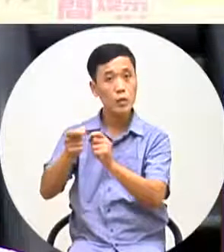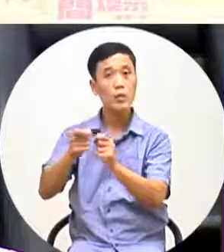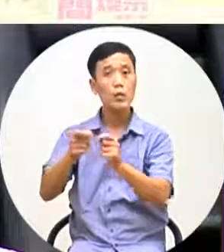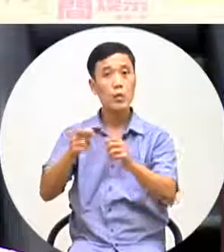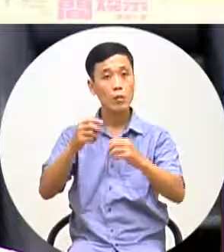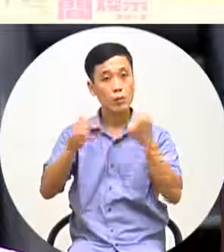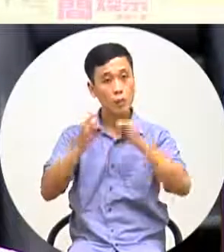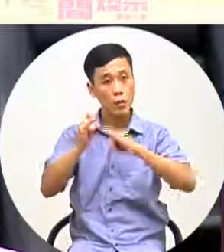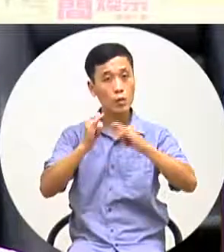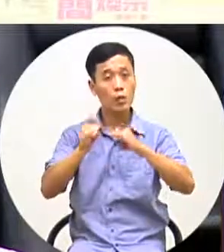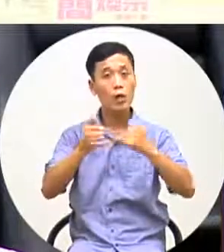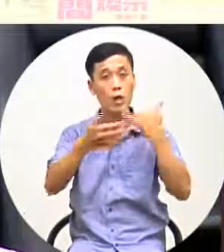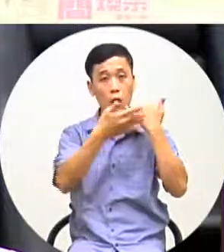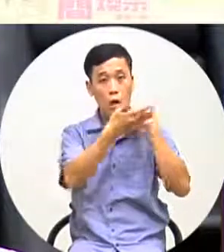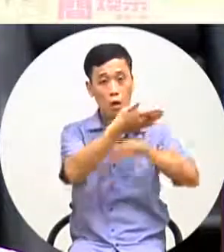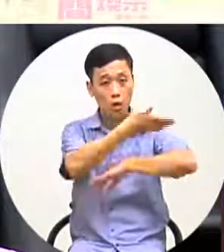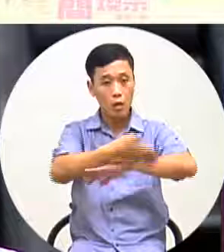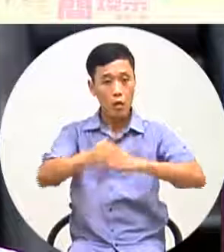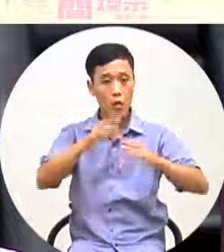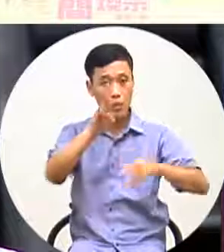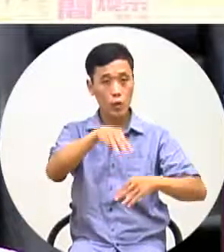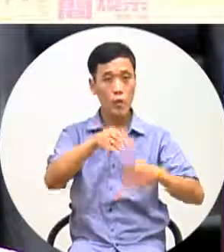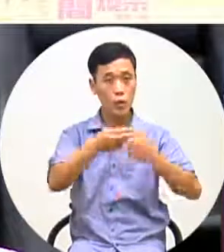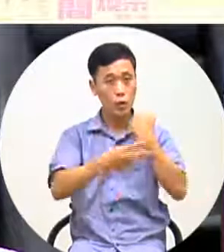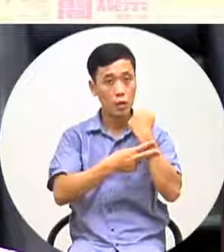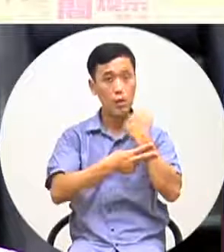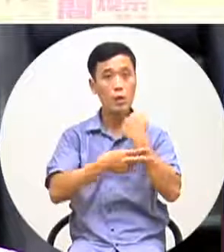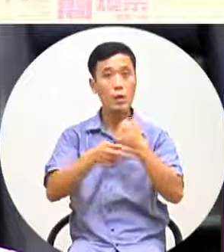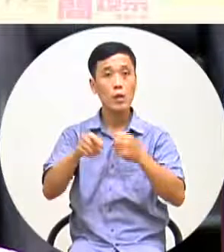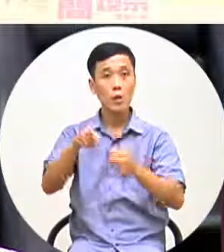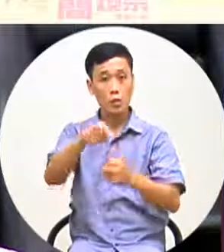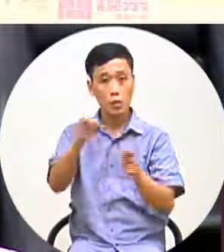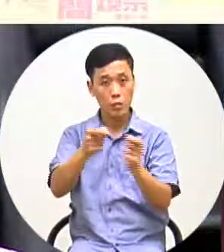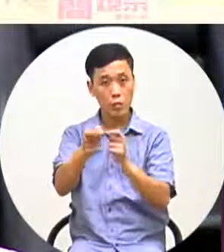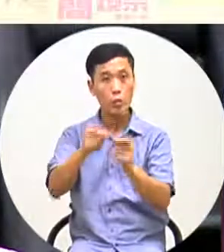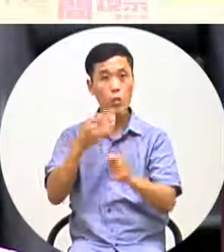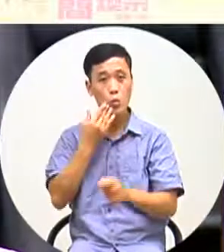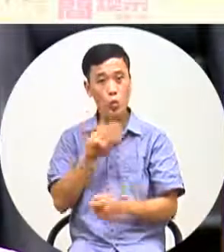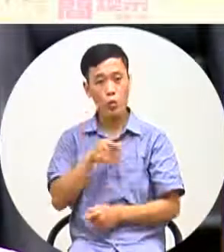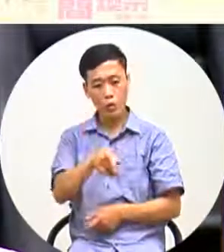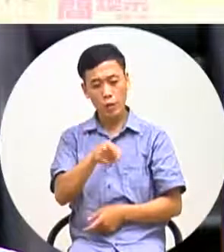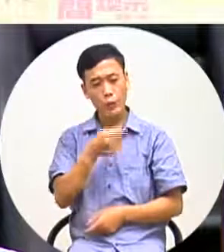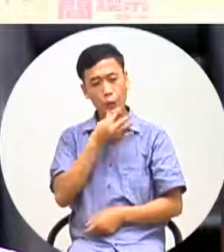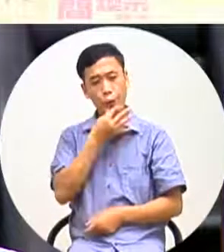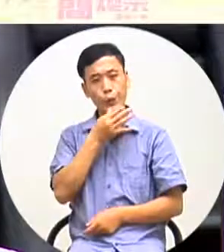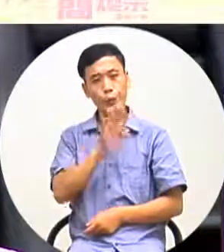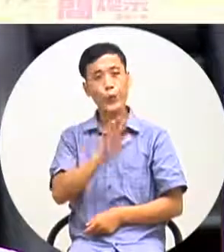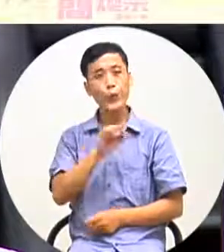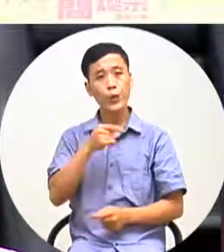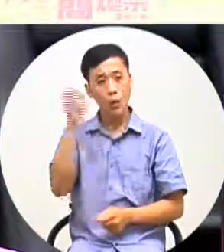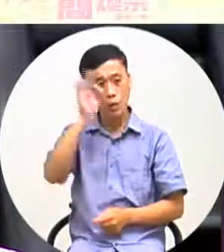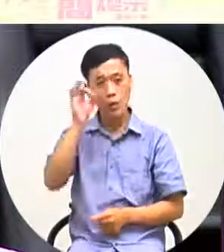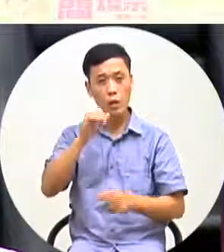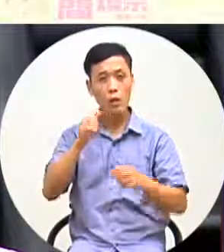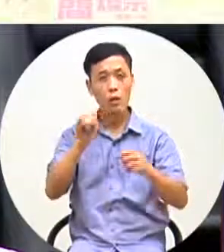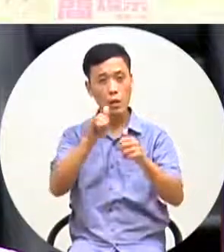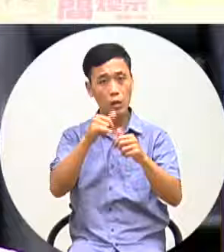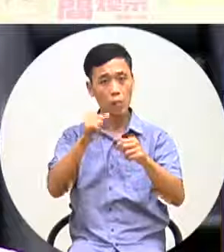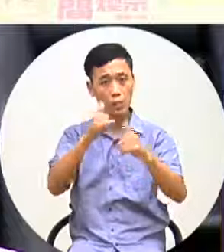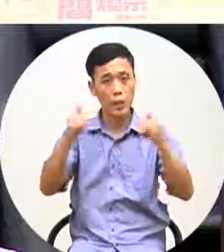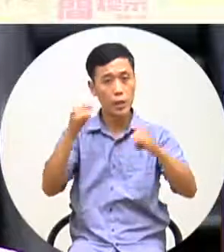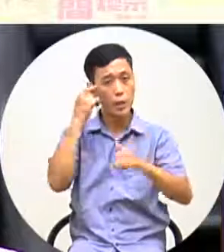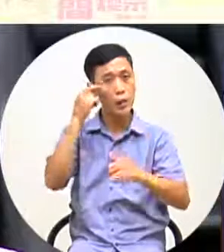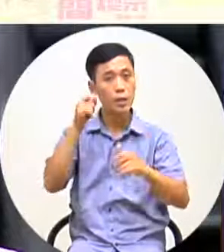实安全的就算了，其实只要有疑虑的，他们就是只能去找民意代表，然后我们就 case by case 这样去做处